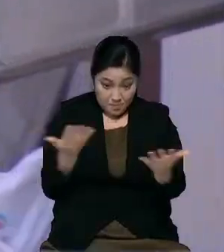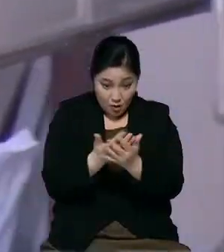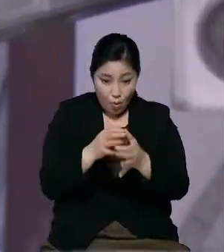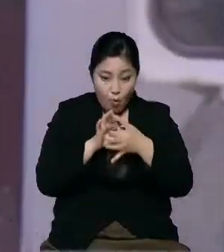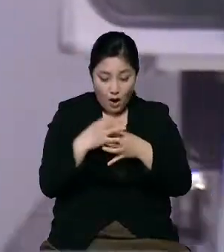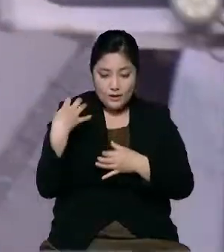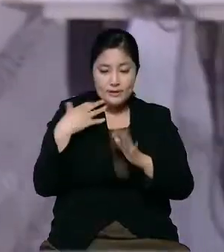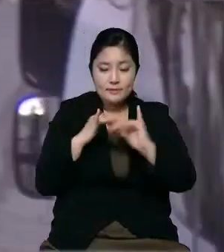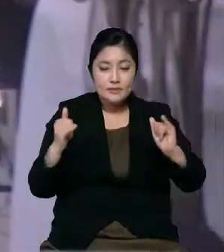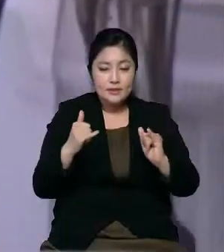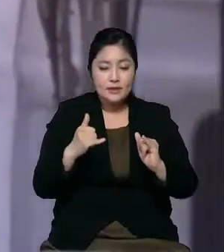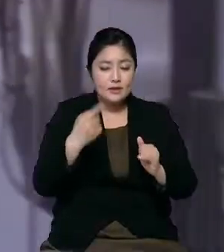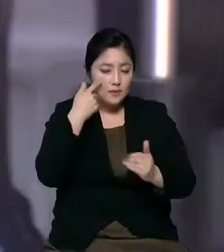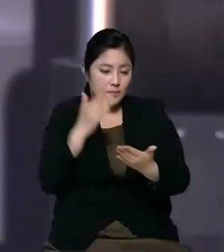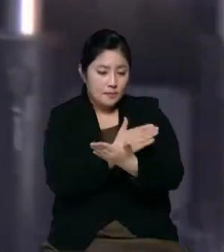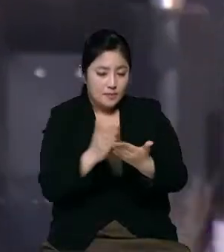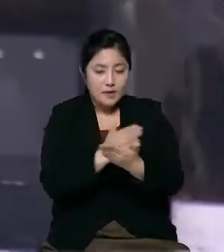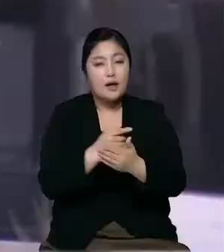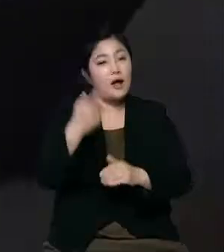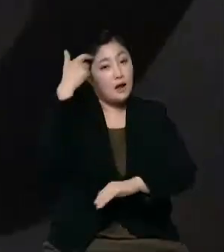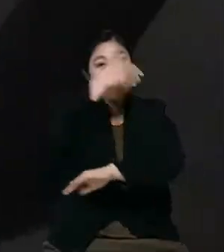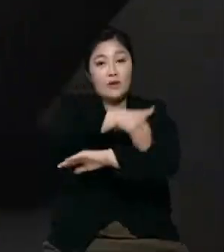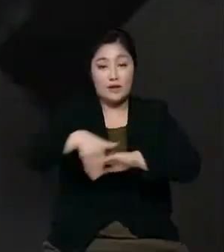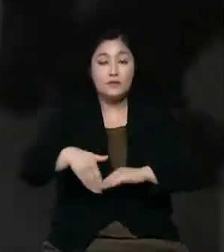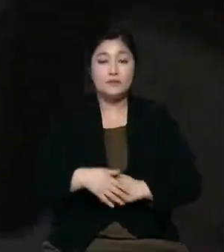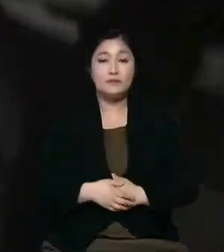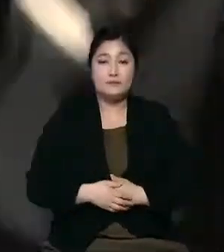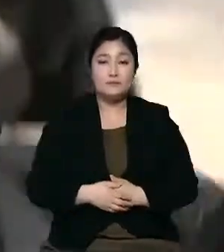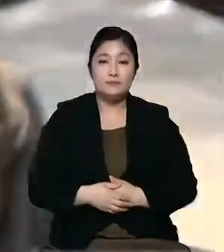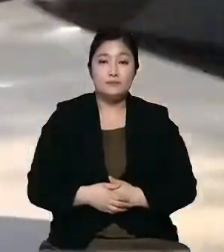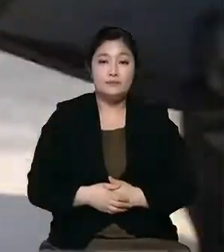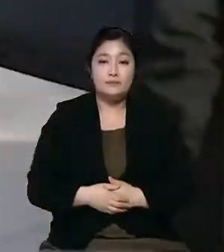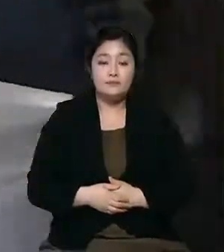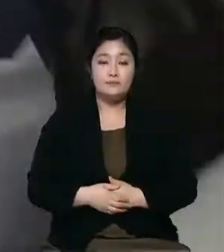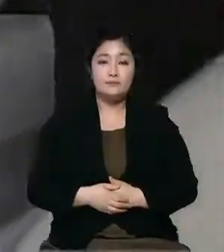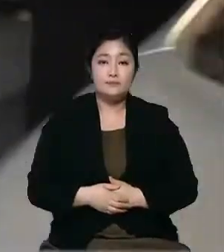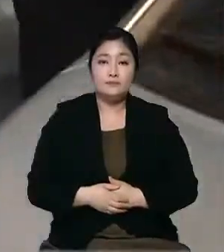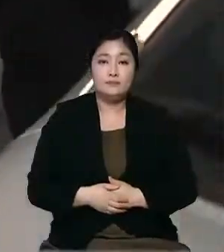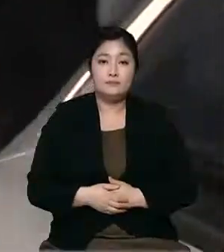관련 책임자들의 신병을 처리할 예정입니다. KBC 조윤정입니다.